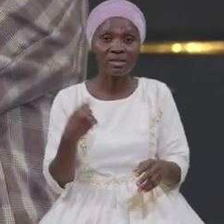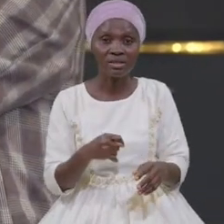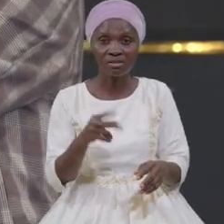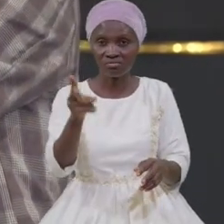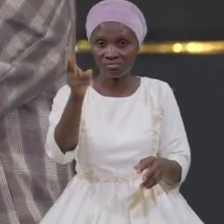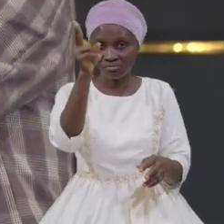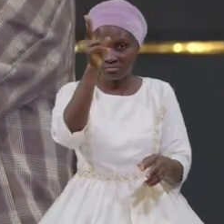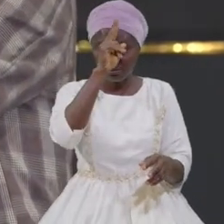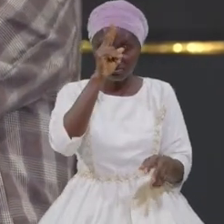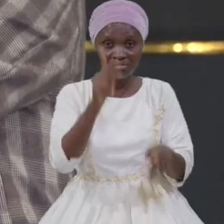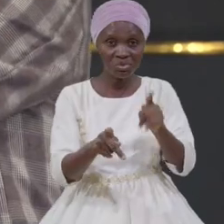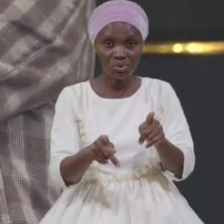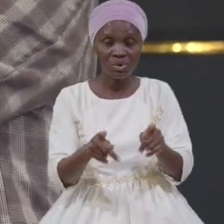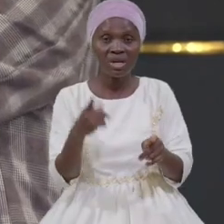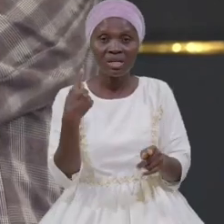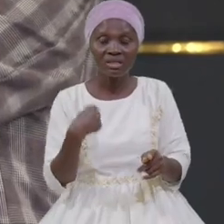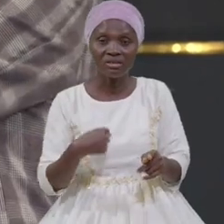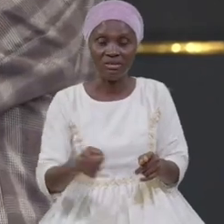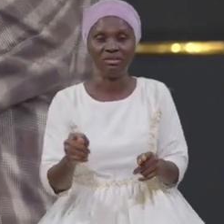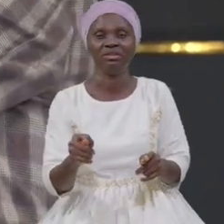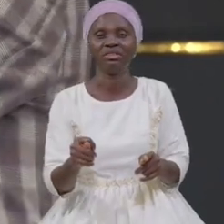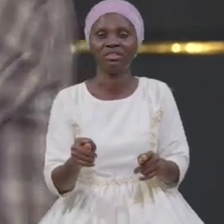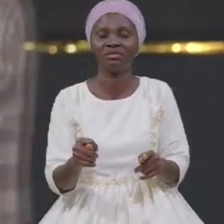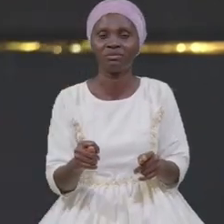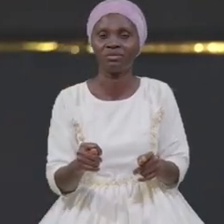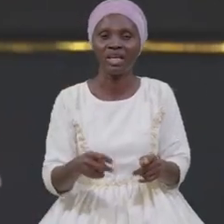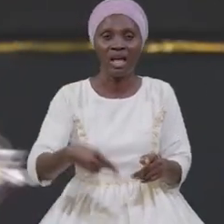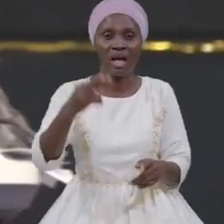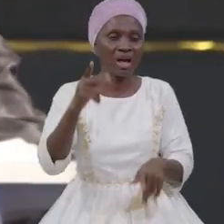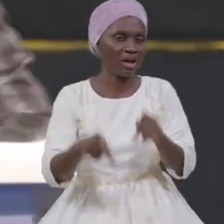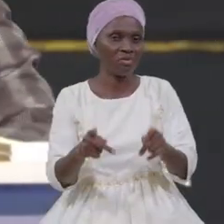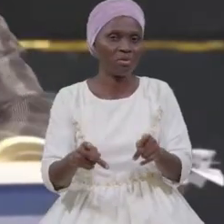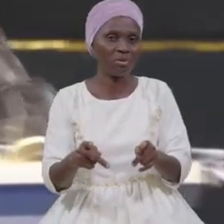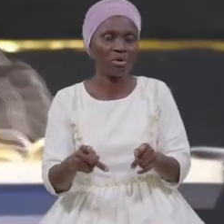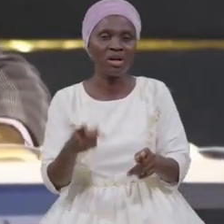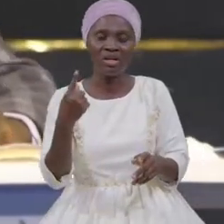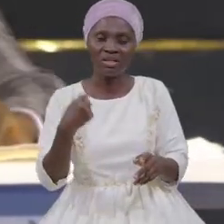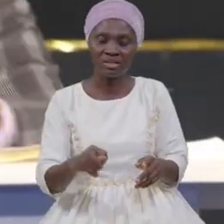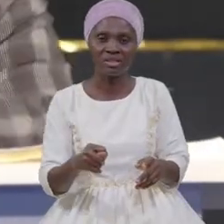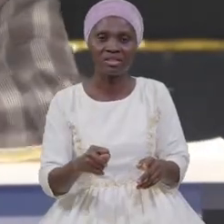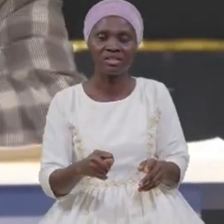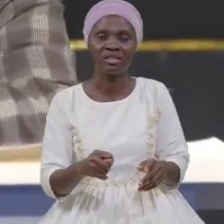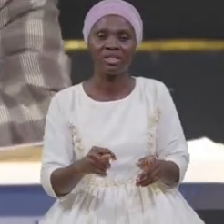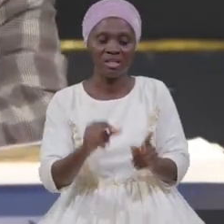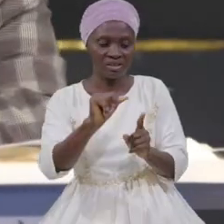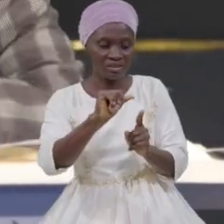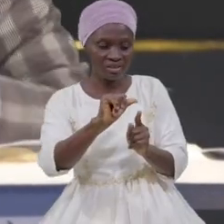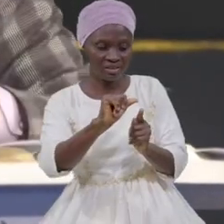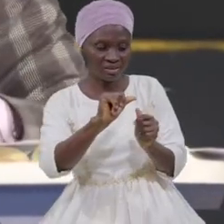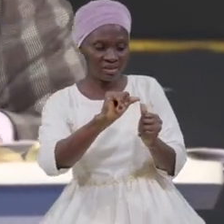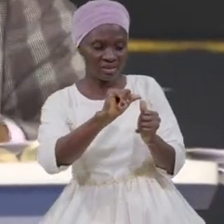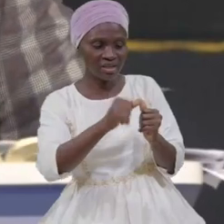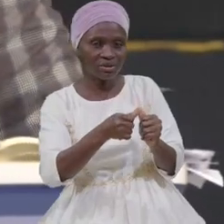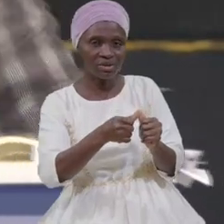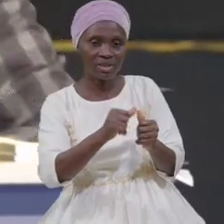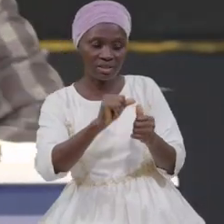les civilisés et les non-civilisés, les circoncis et les non et les